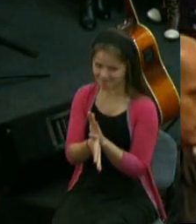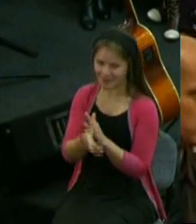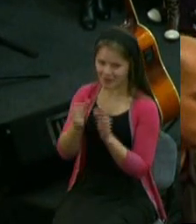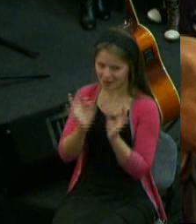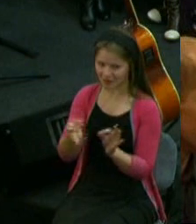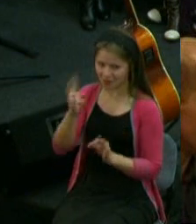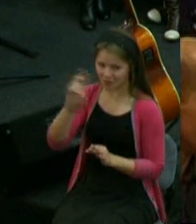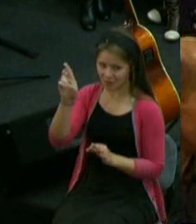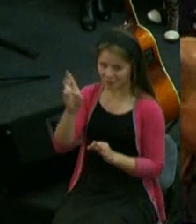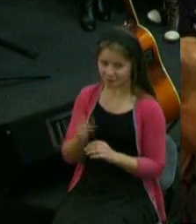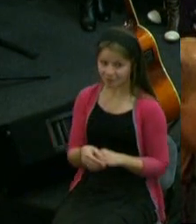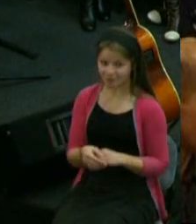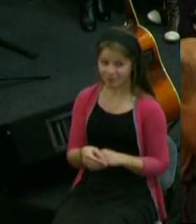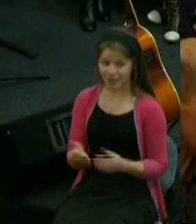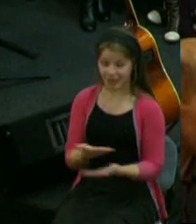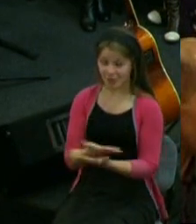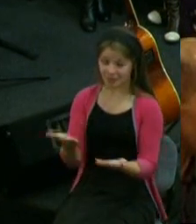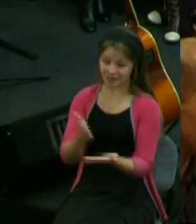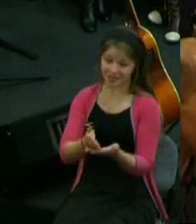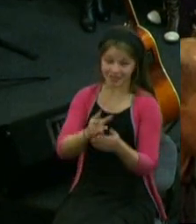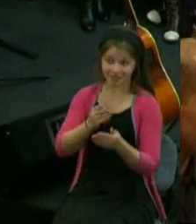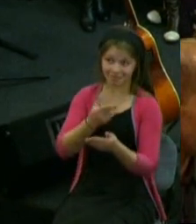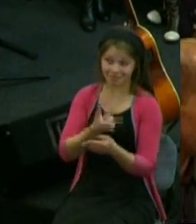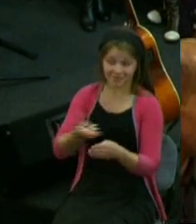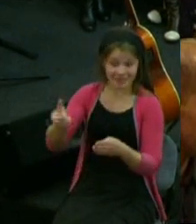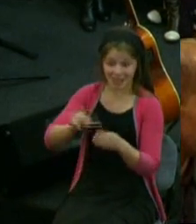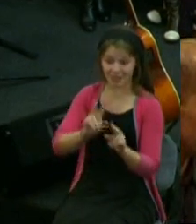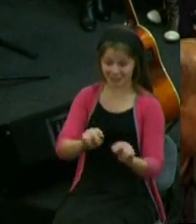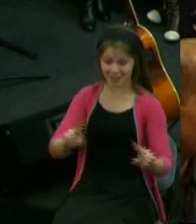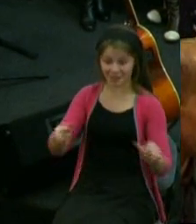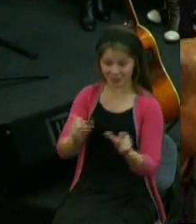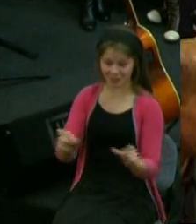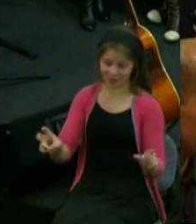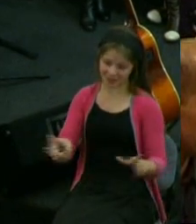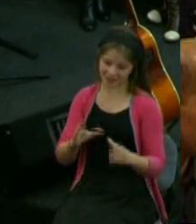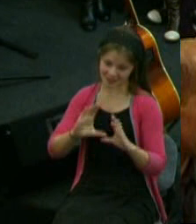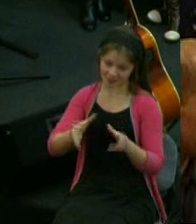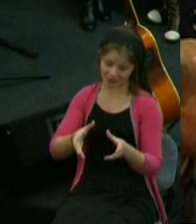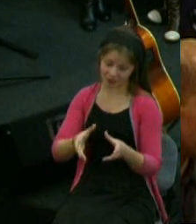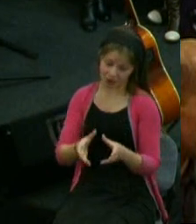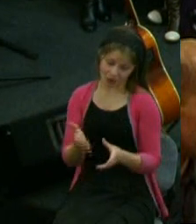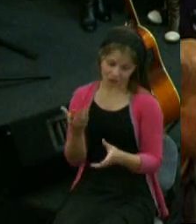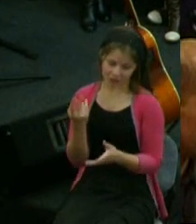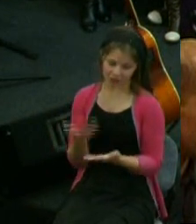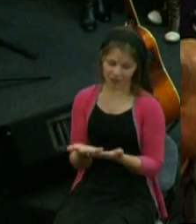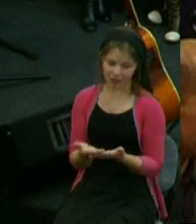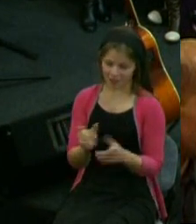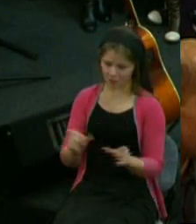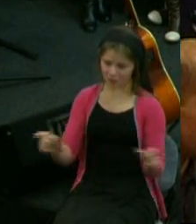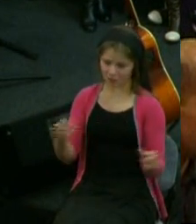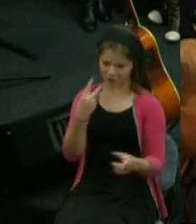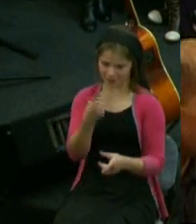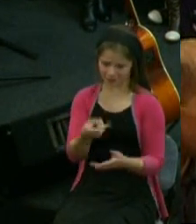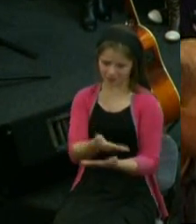це привілей, по правді, це привілей. Ми є з вами найщасливіші люди на землі. Хоча, дивлячись на нас, люди в цьому світі,